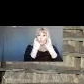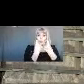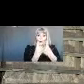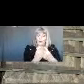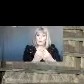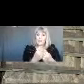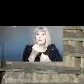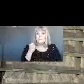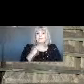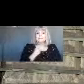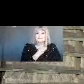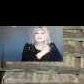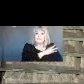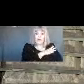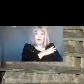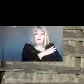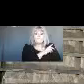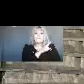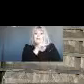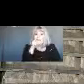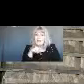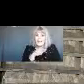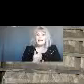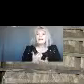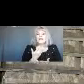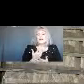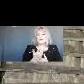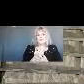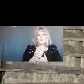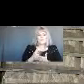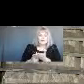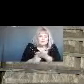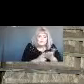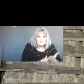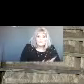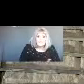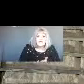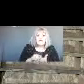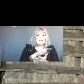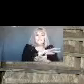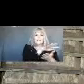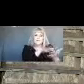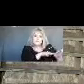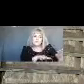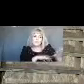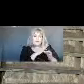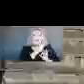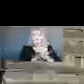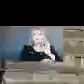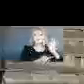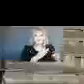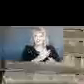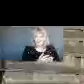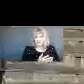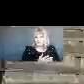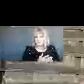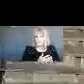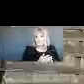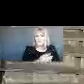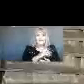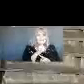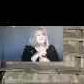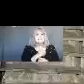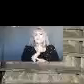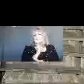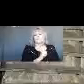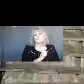nou vir mekaar die story oor vertel. Ons het weer ons personeelgroepe kans gegee en ek wil jou uitnooi. Dis hoe ons die story leer ken, deur te luister en